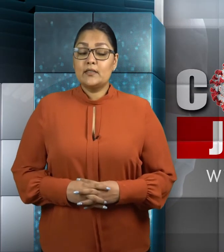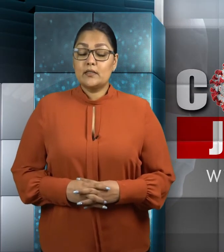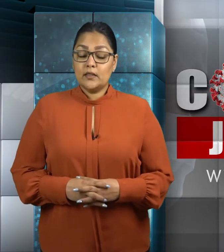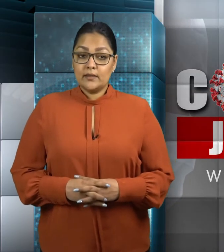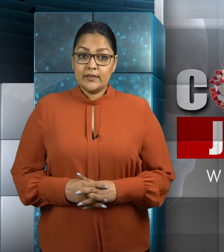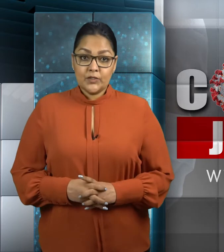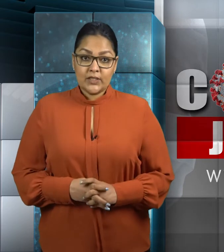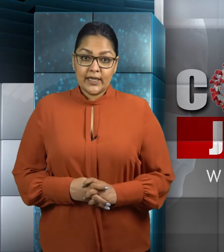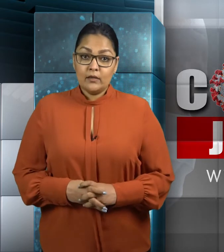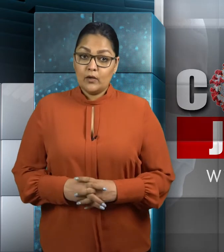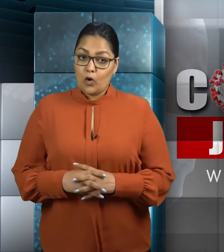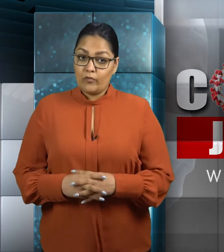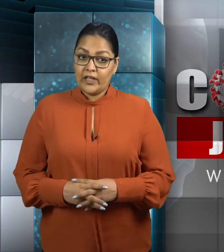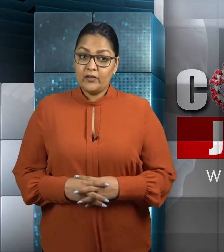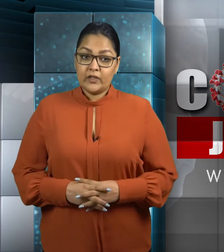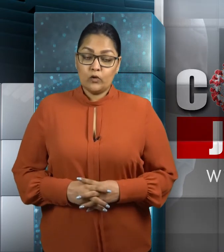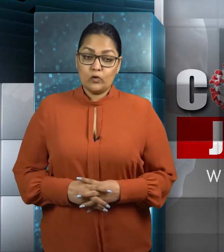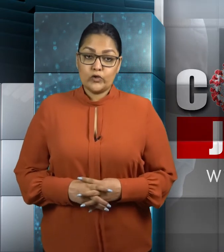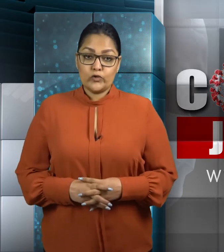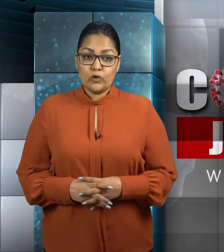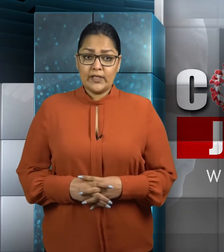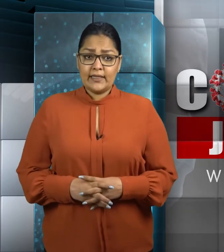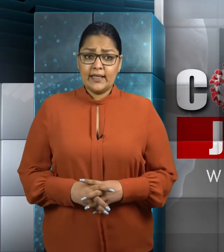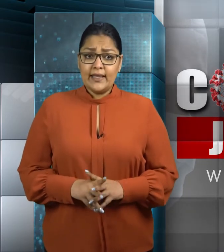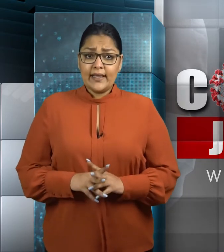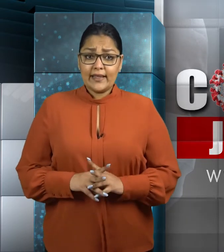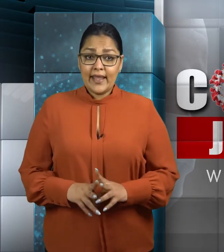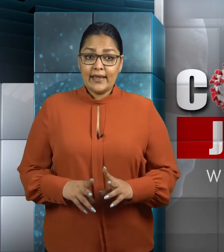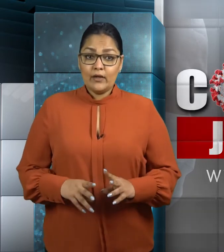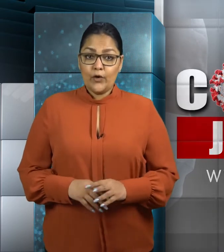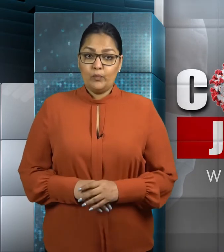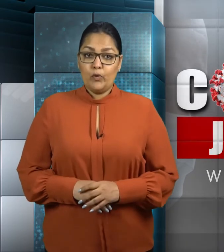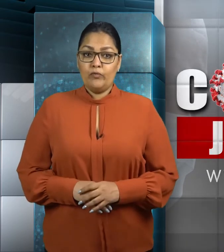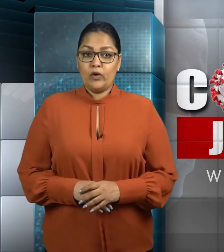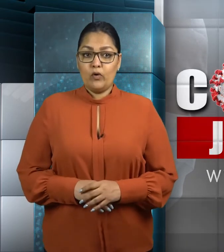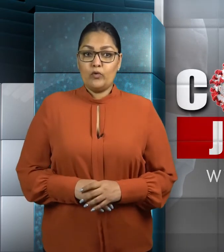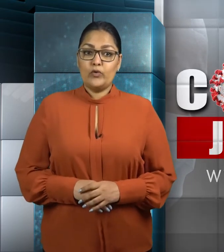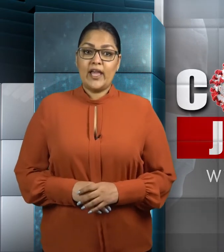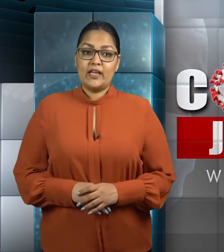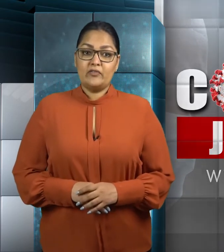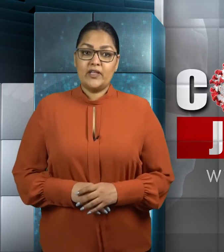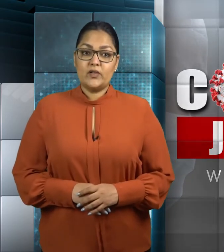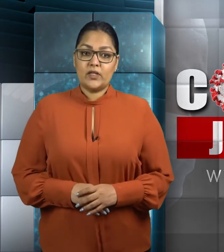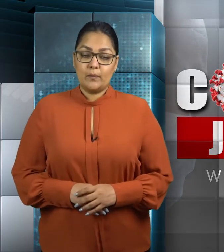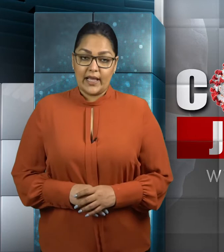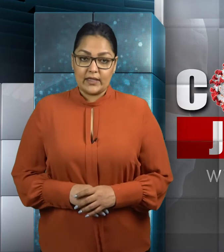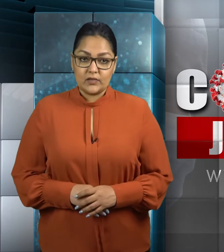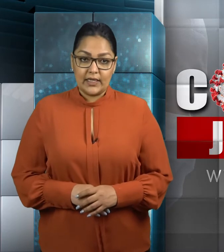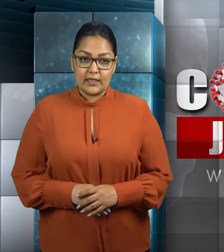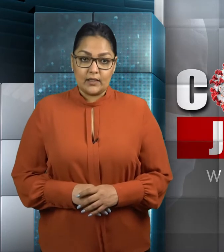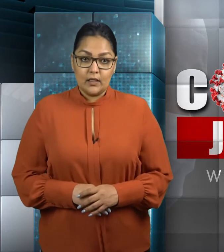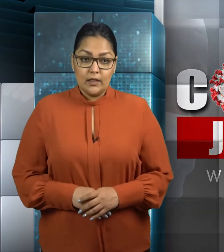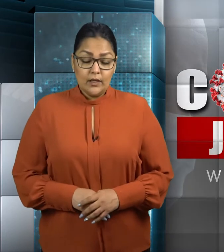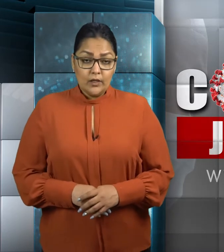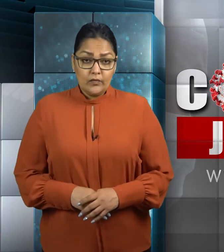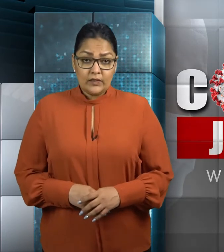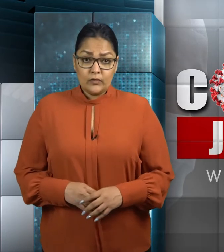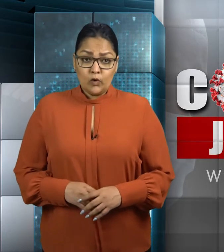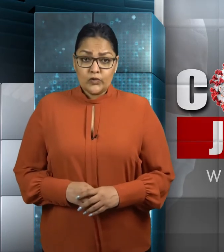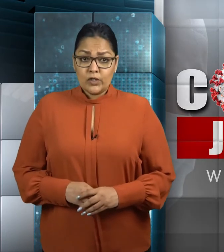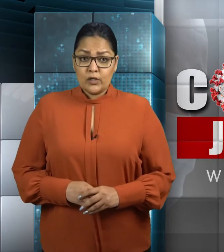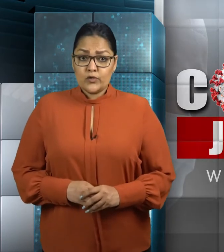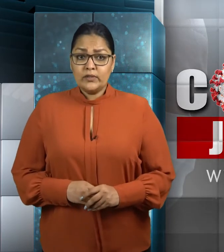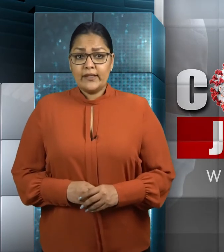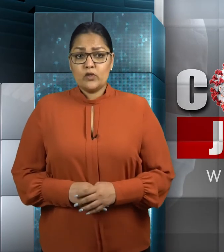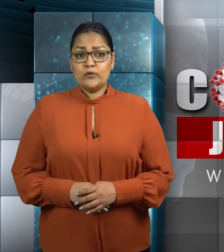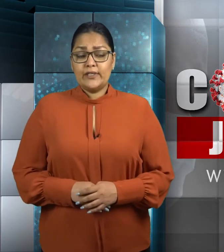gezondheidsminister is dat er dit jaar, omwille van onze gezondheid, geen uitbundige Oroya-riviering zal plaatsvinden. Wat